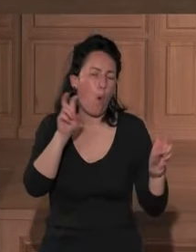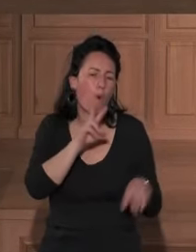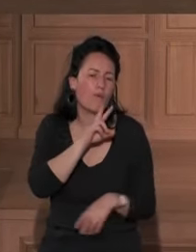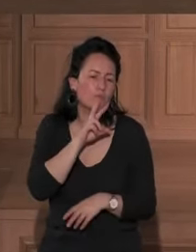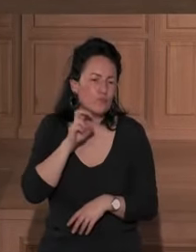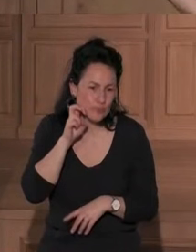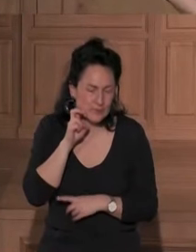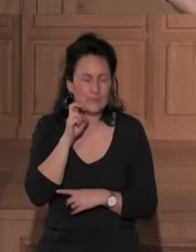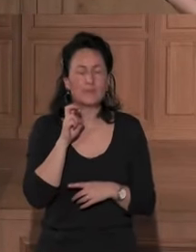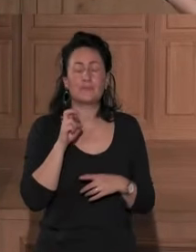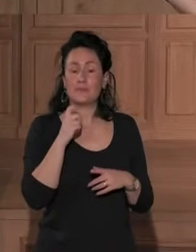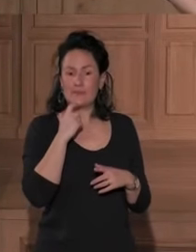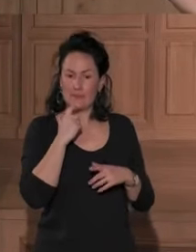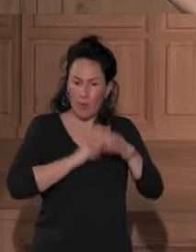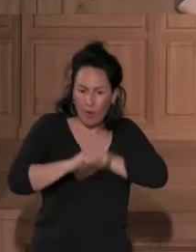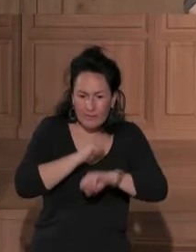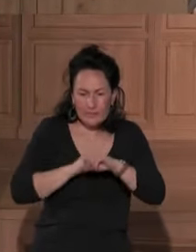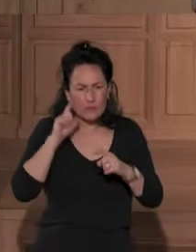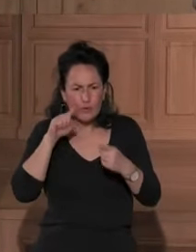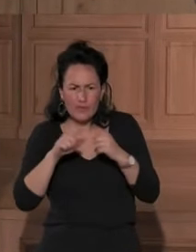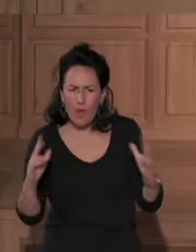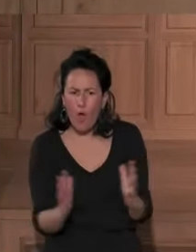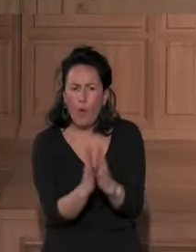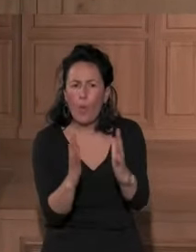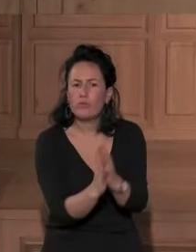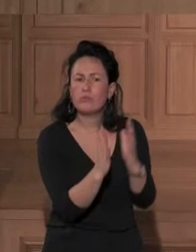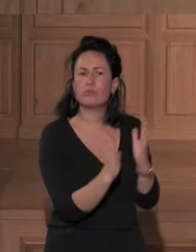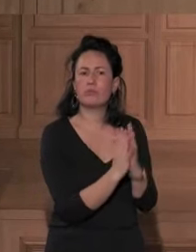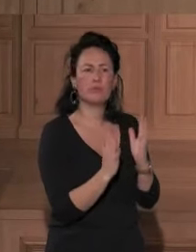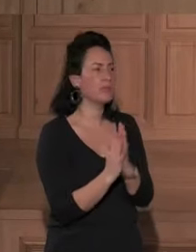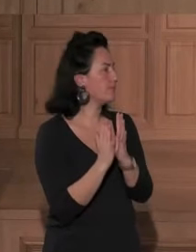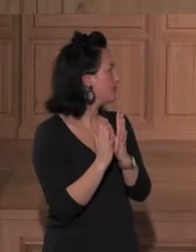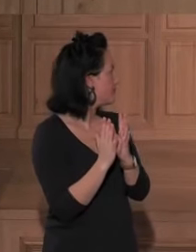c'est du côté Sénégal, elle n'a pas réussi, mais par contre, bon, moi, Sénégal, je connais bien, il faudrait que